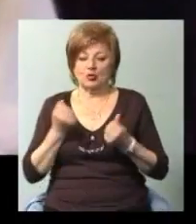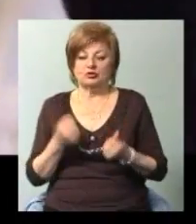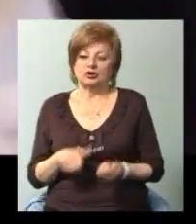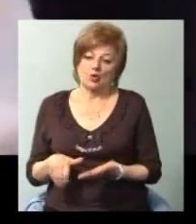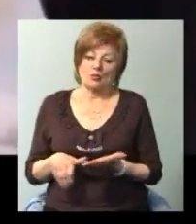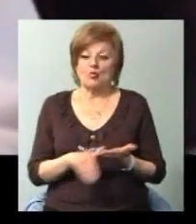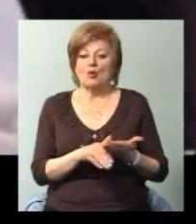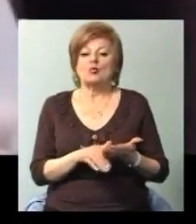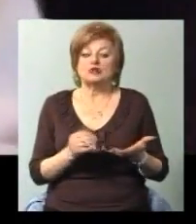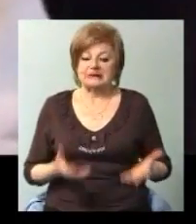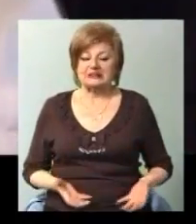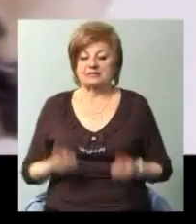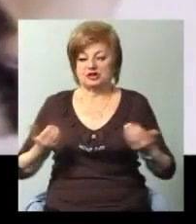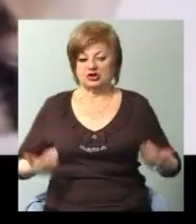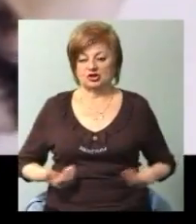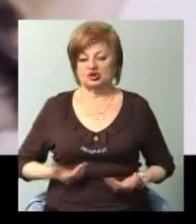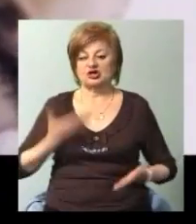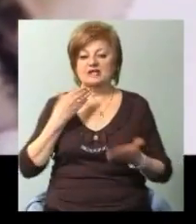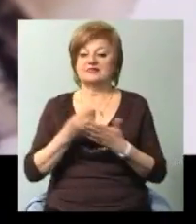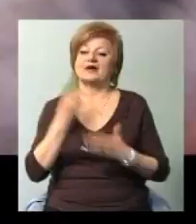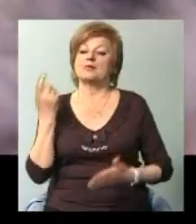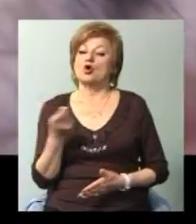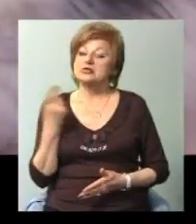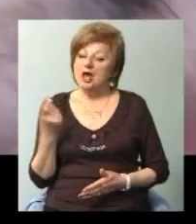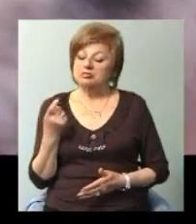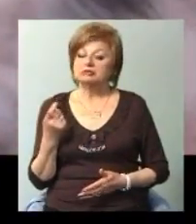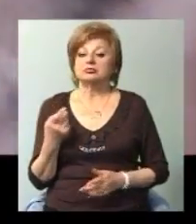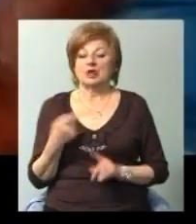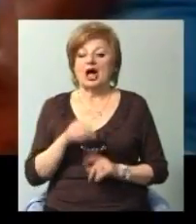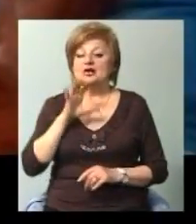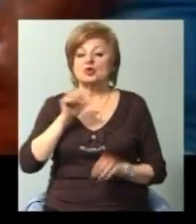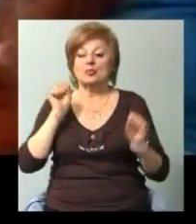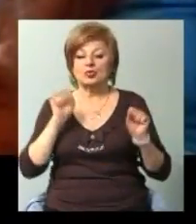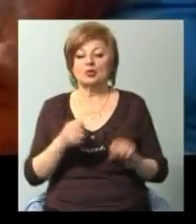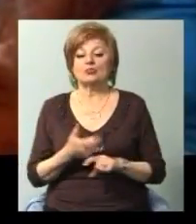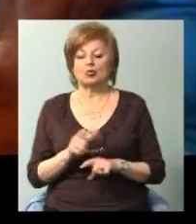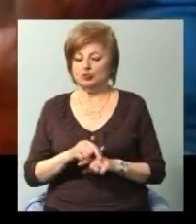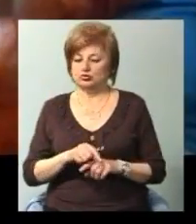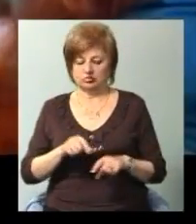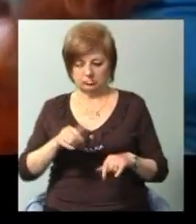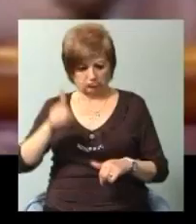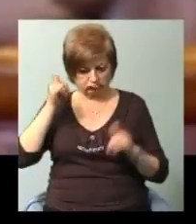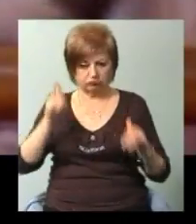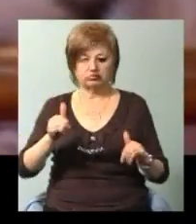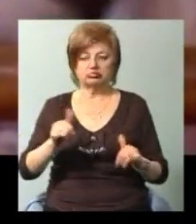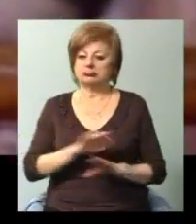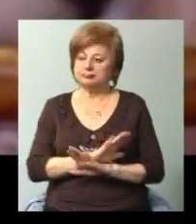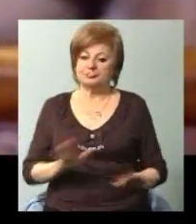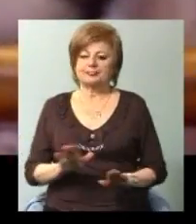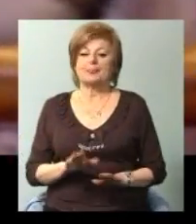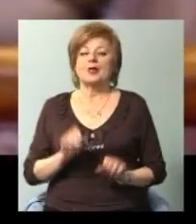та навіть можуть урятувати життя своїм власникам. Іноді тварини бувають дуже впертими, та все ж можуть